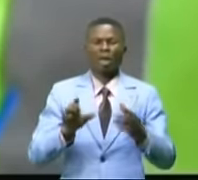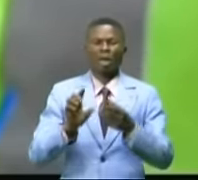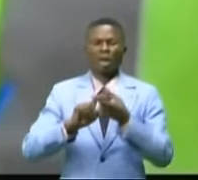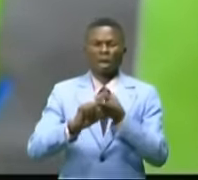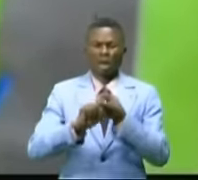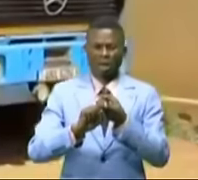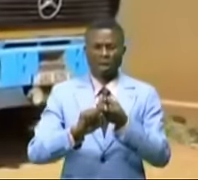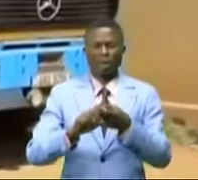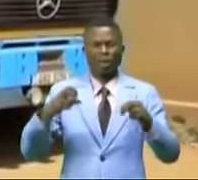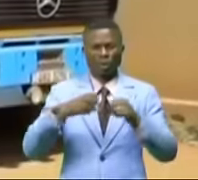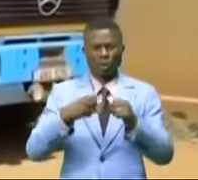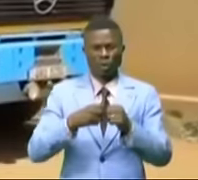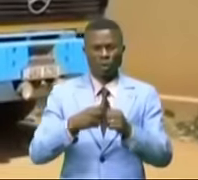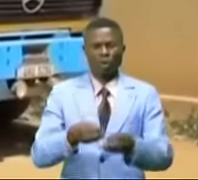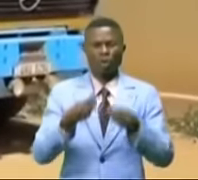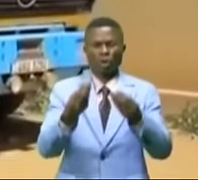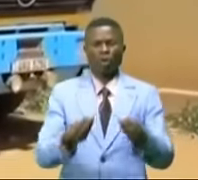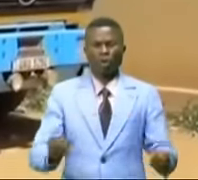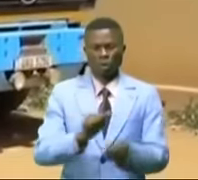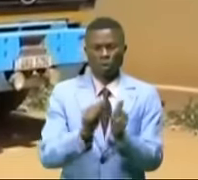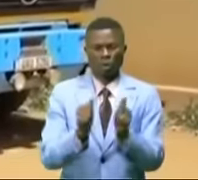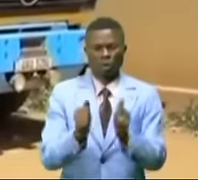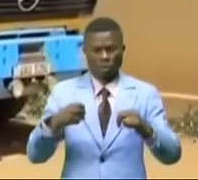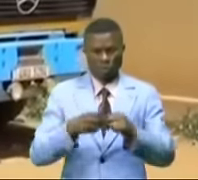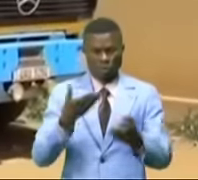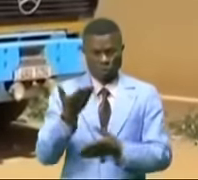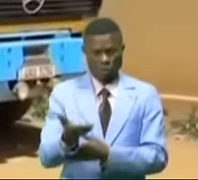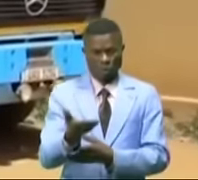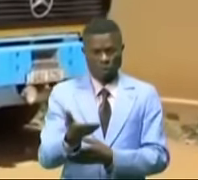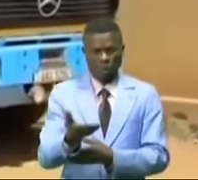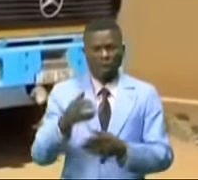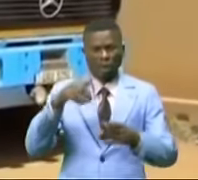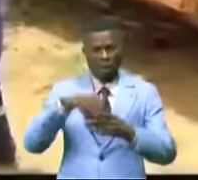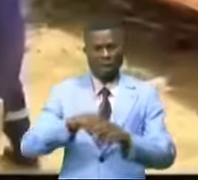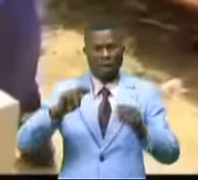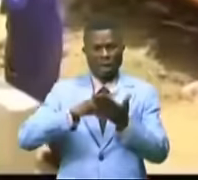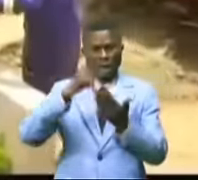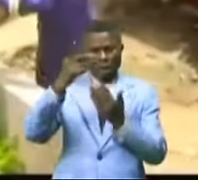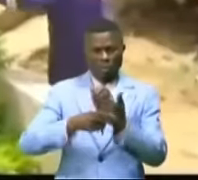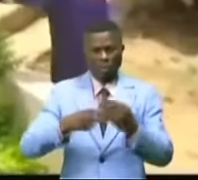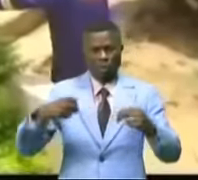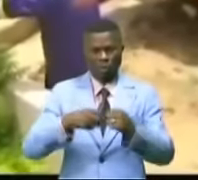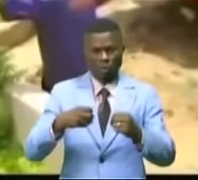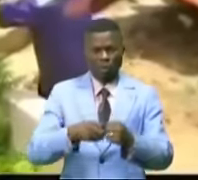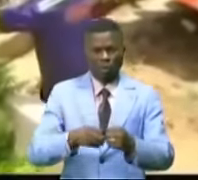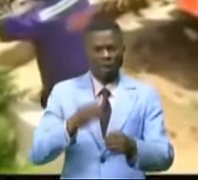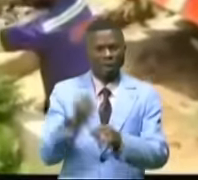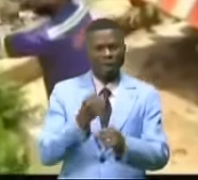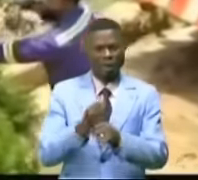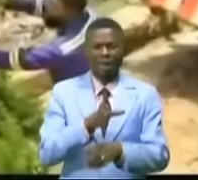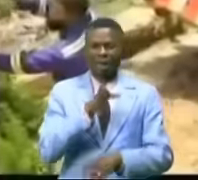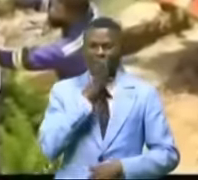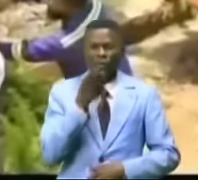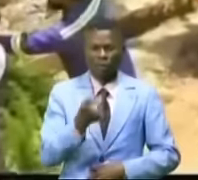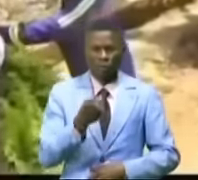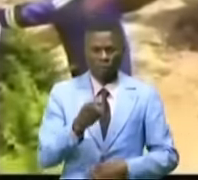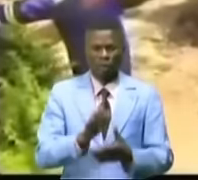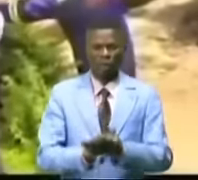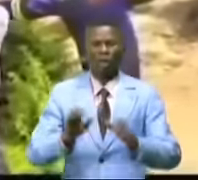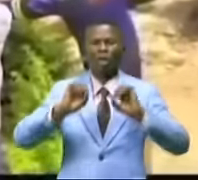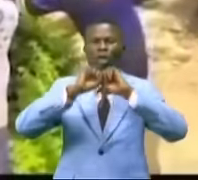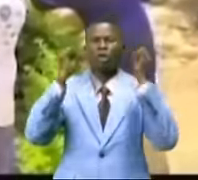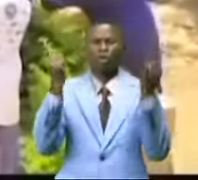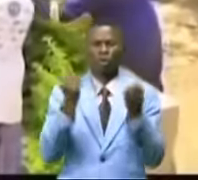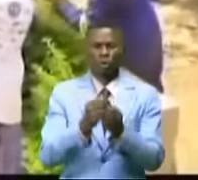Tech Energy pour pallier à ces ratés. Dans le cadre de ce partenariat, dont l'exécution craint encore les pas, Green Tech Energy vient de